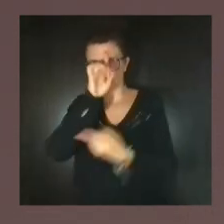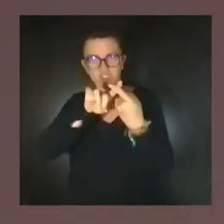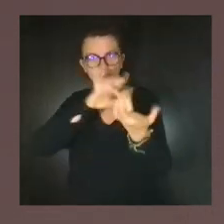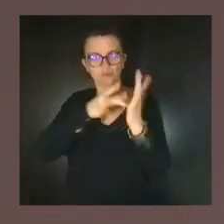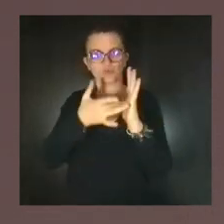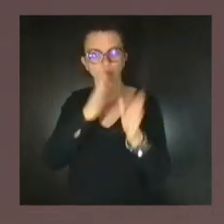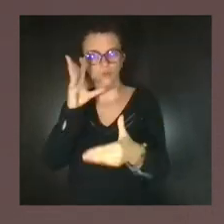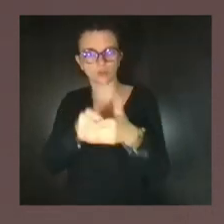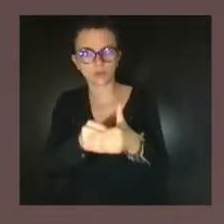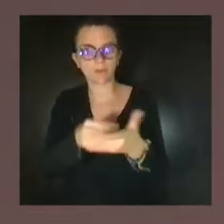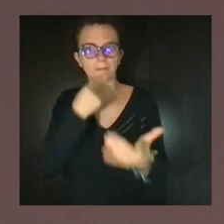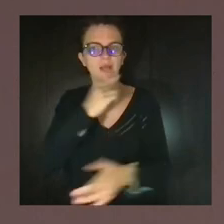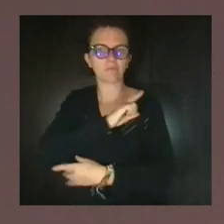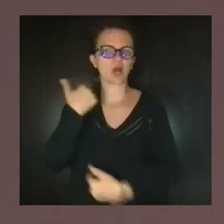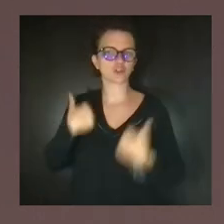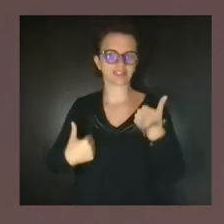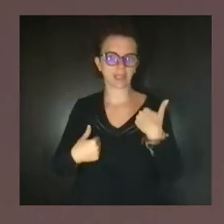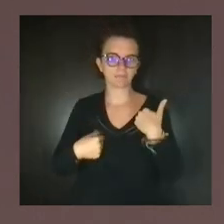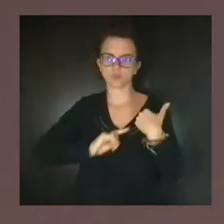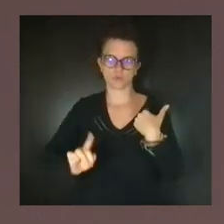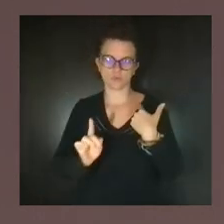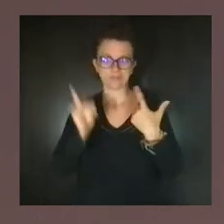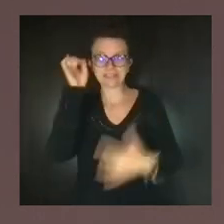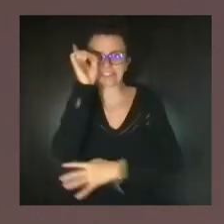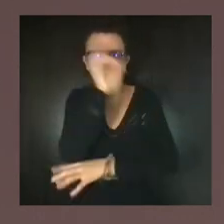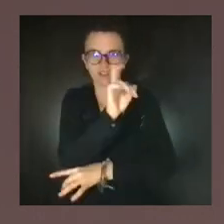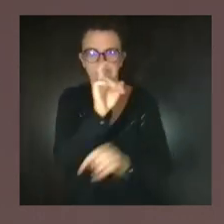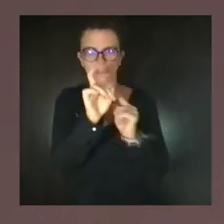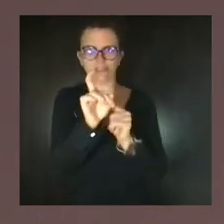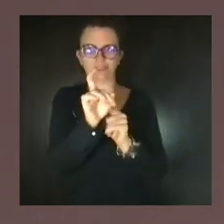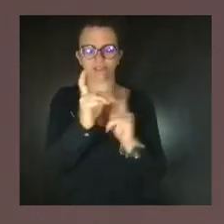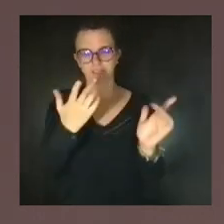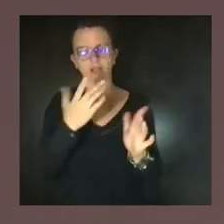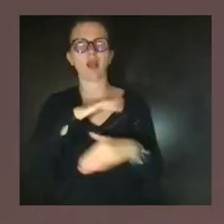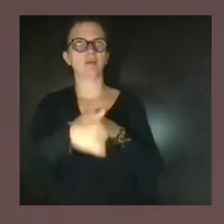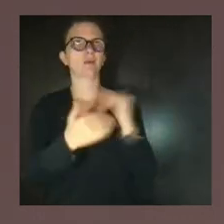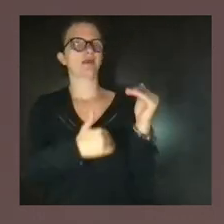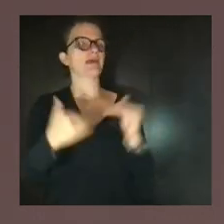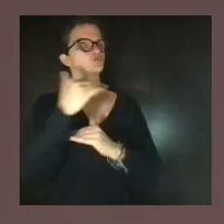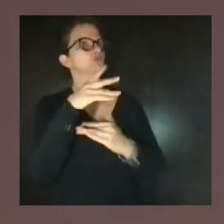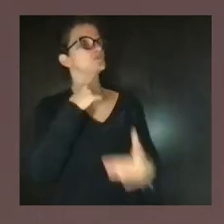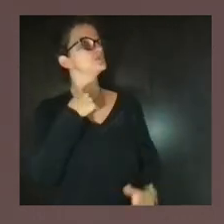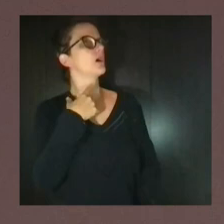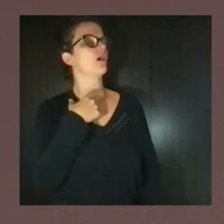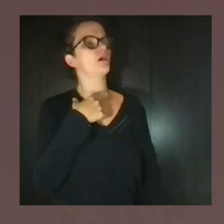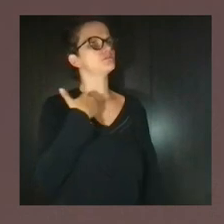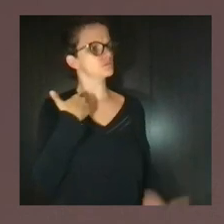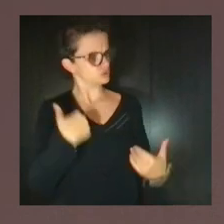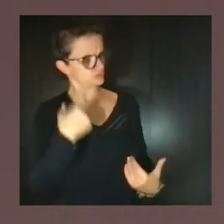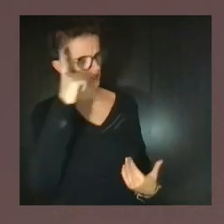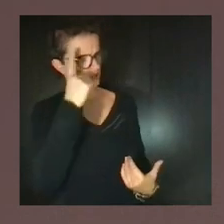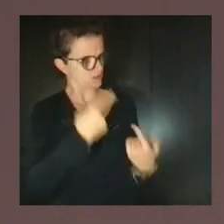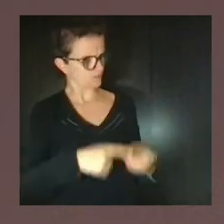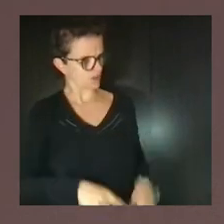on parlait de difficulté. Et ensuite, c'est en rencontrant le monde de l'adulte que je me suis rendu compte que j'étais différent et que ma différence